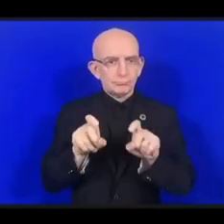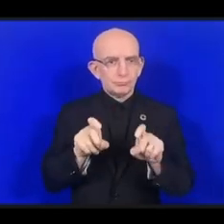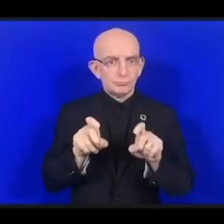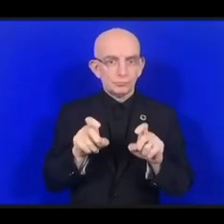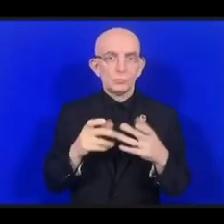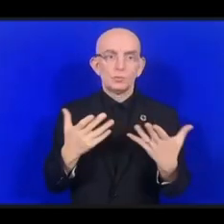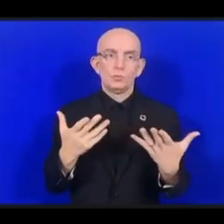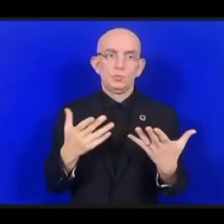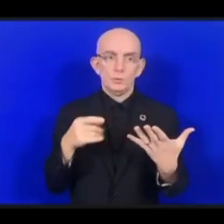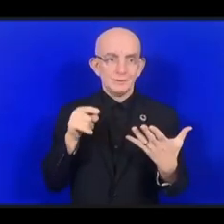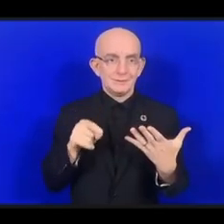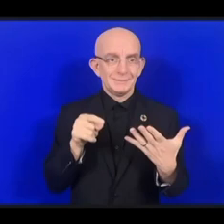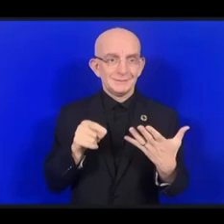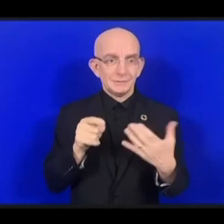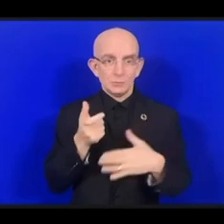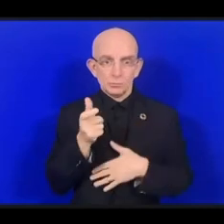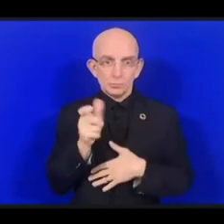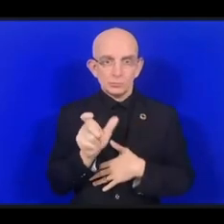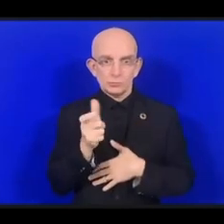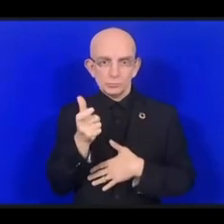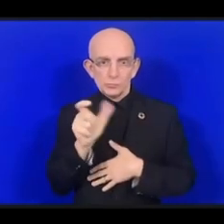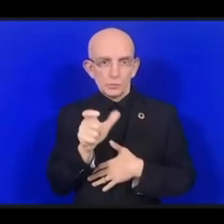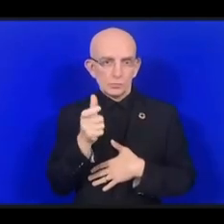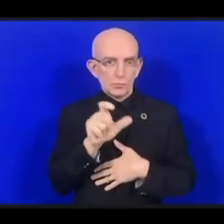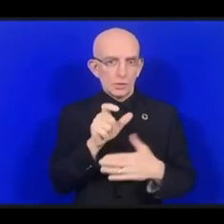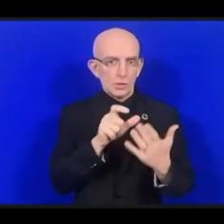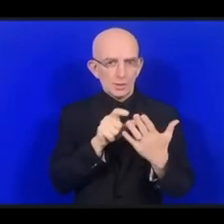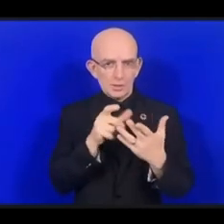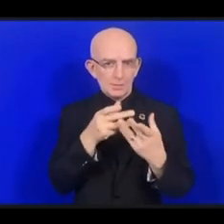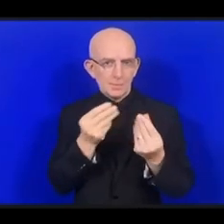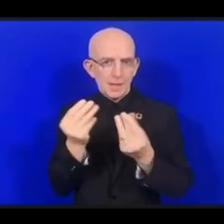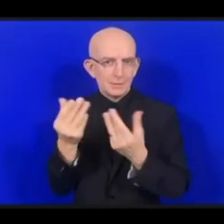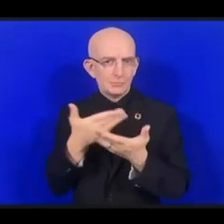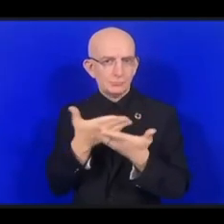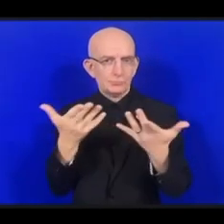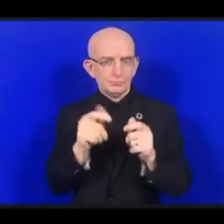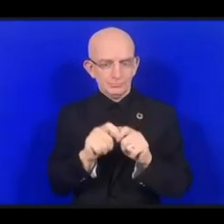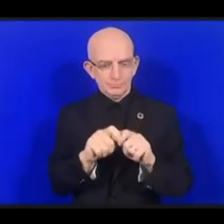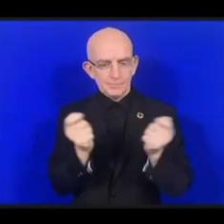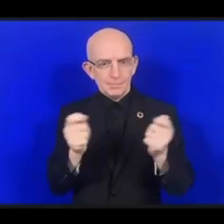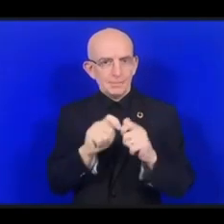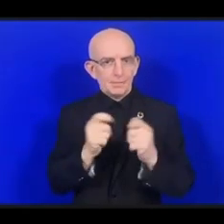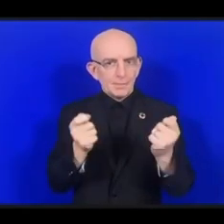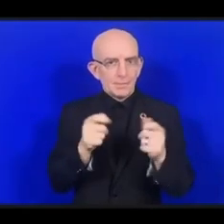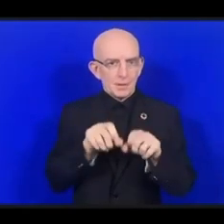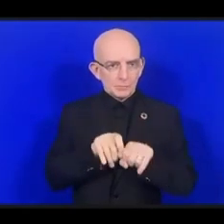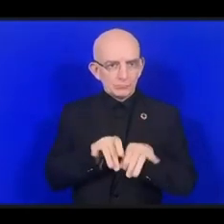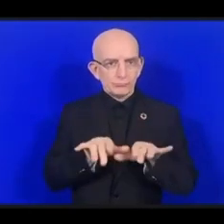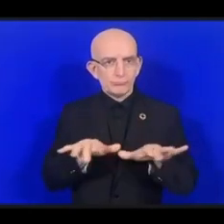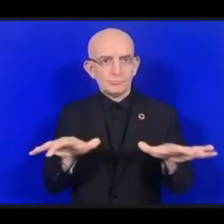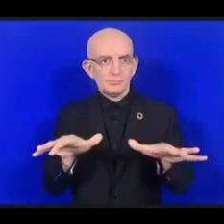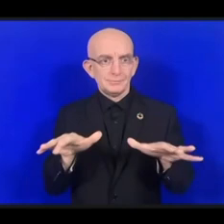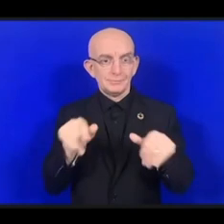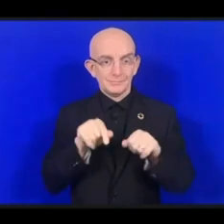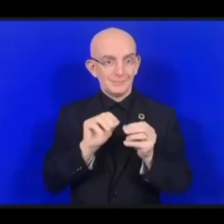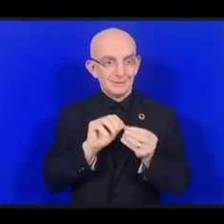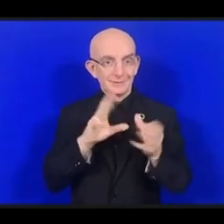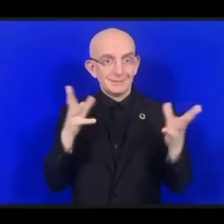在报纸、文章和互联网上使用的次数和前一年相比呢，增加了一